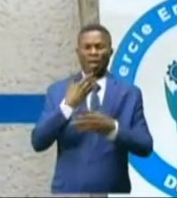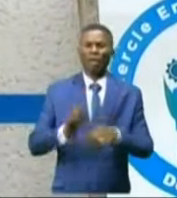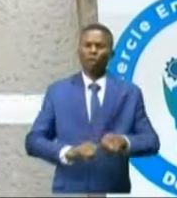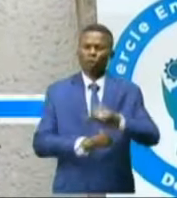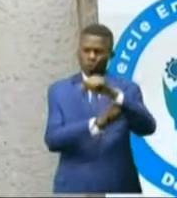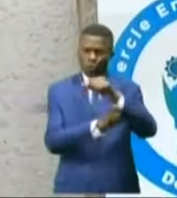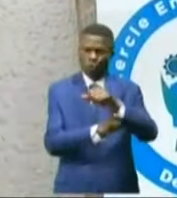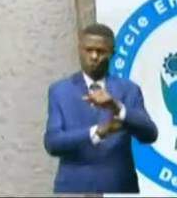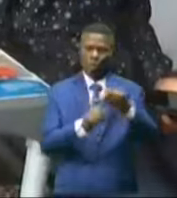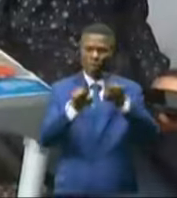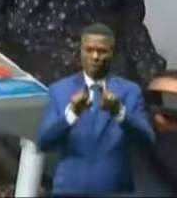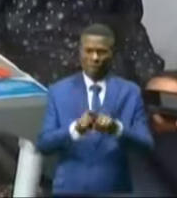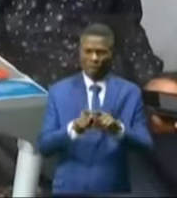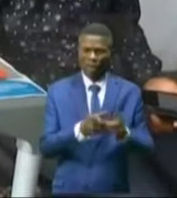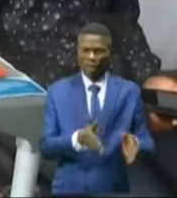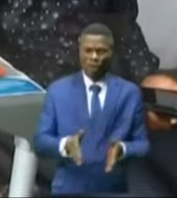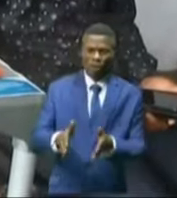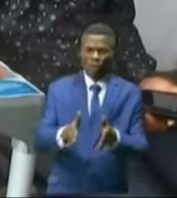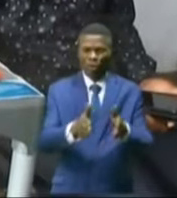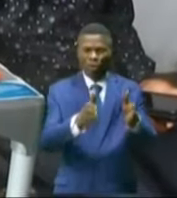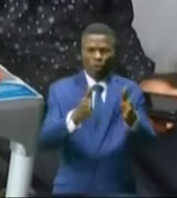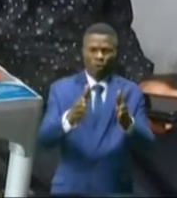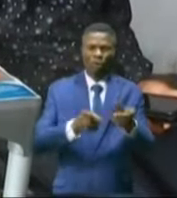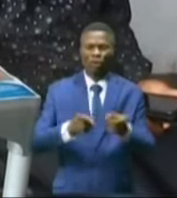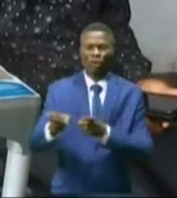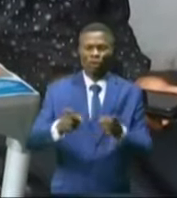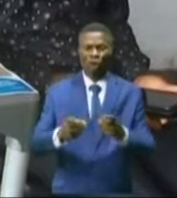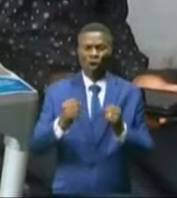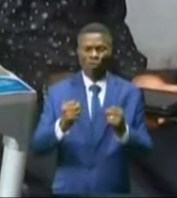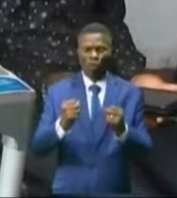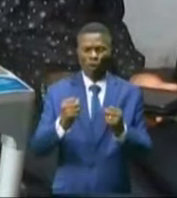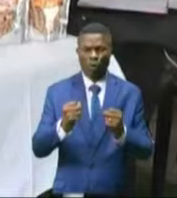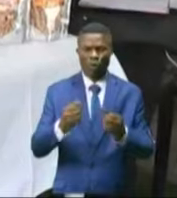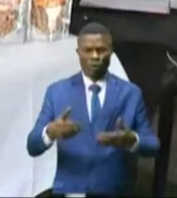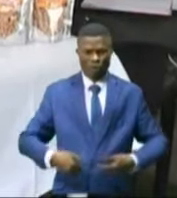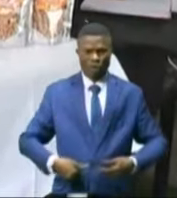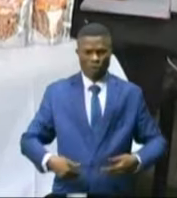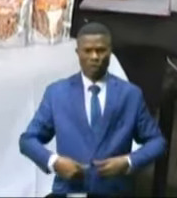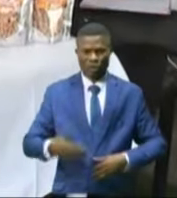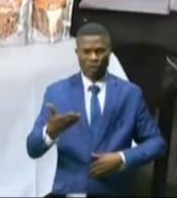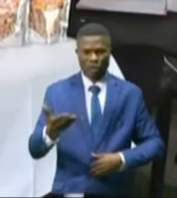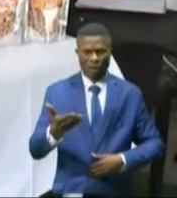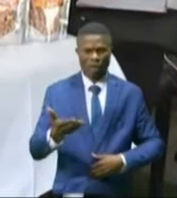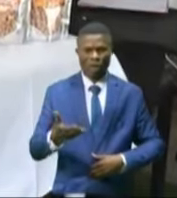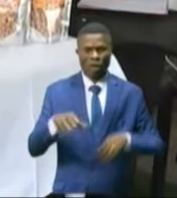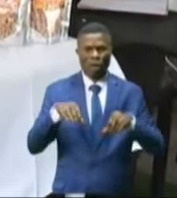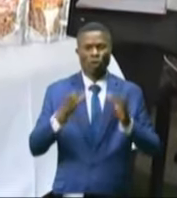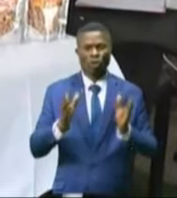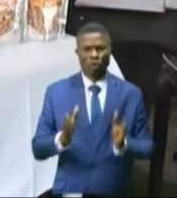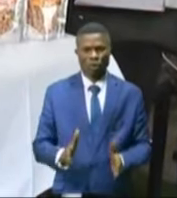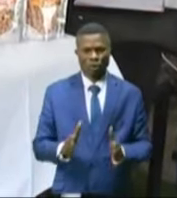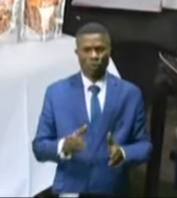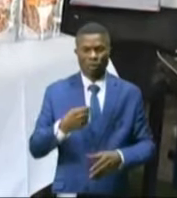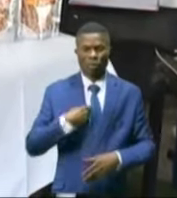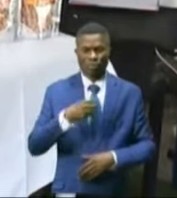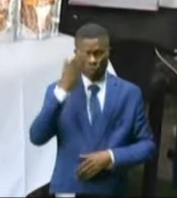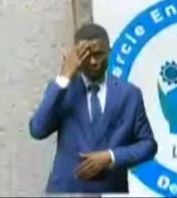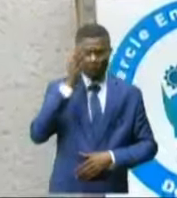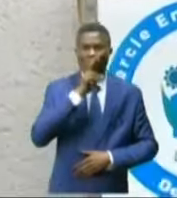accompagner et canaliser cette puissance, cette force et cette puissance que représente la jeunesse congolaise. Je suis sûre